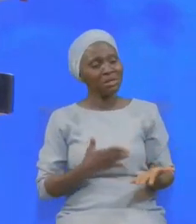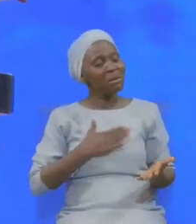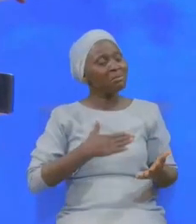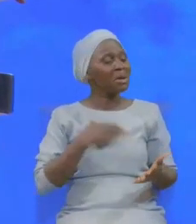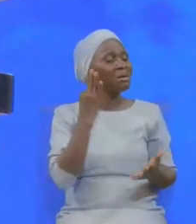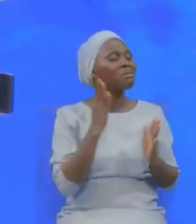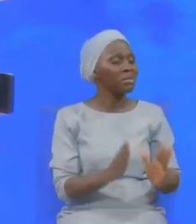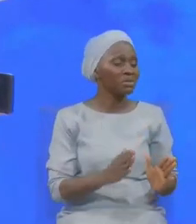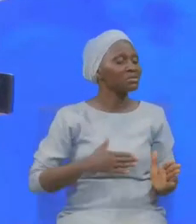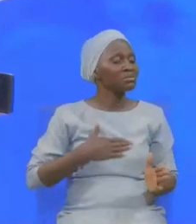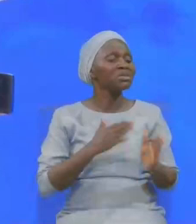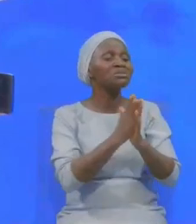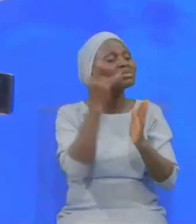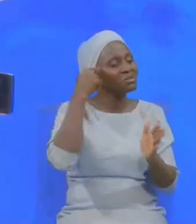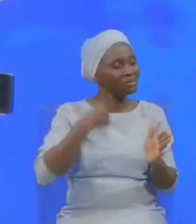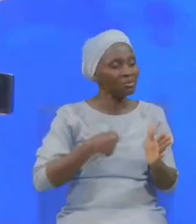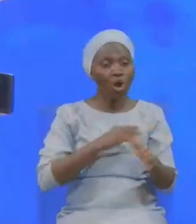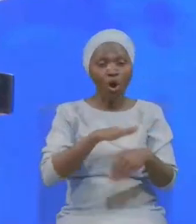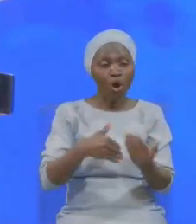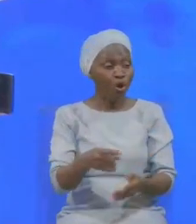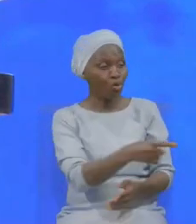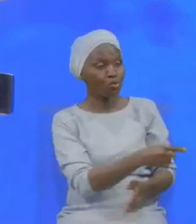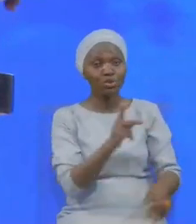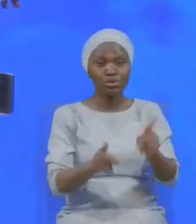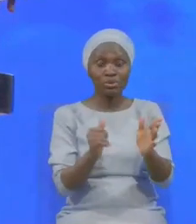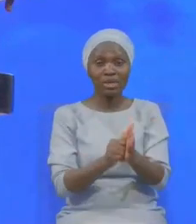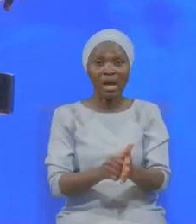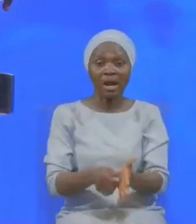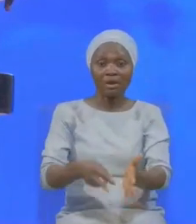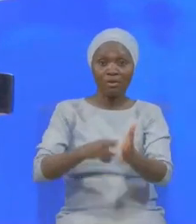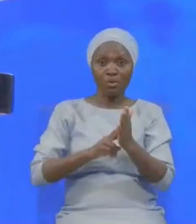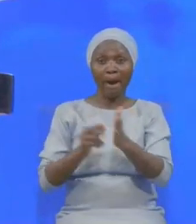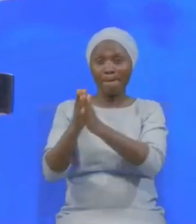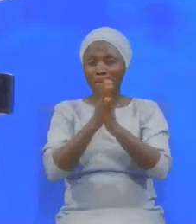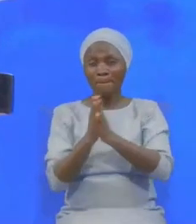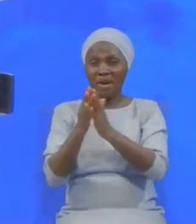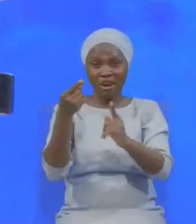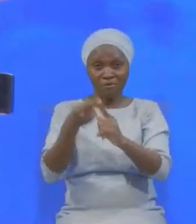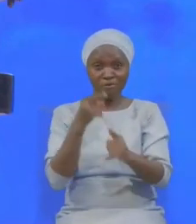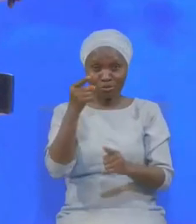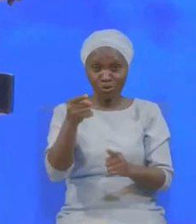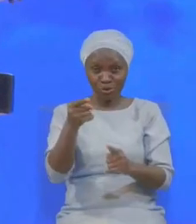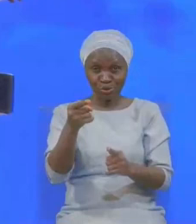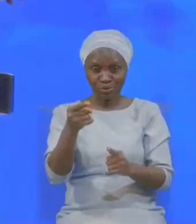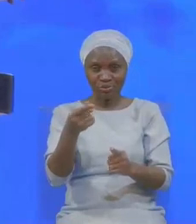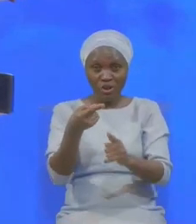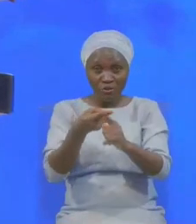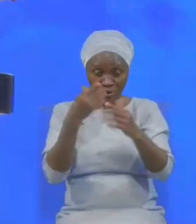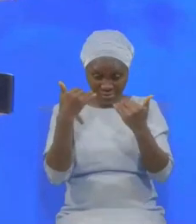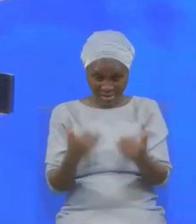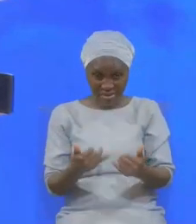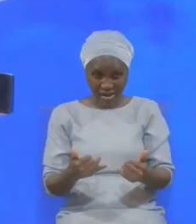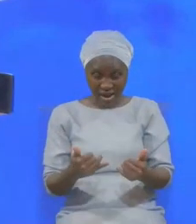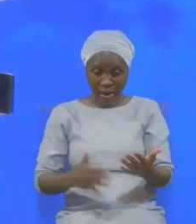Seigneur, prie pour moi, mon frère, prie pour moi. » Tous ces gens qui demandent la prière de vous, dès ce moment,